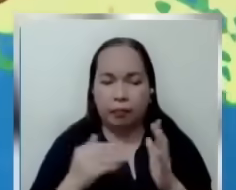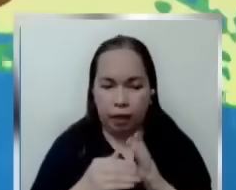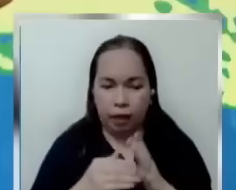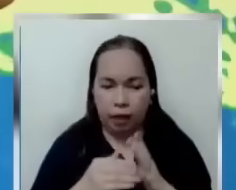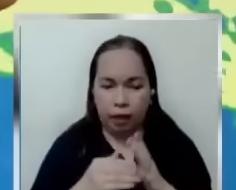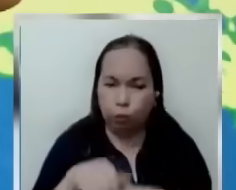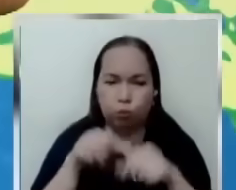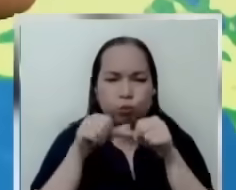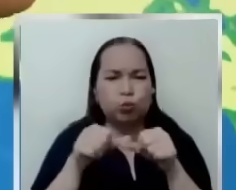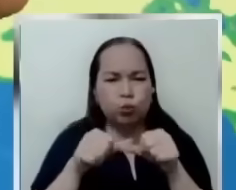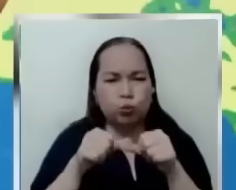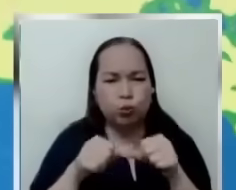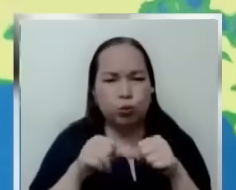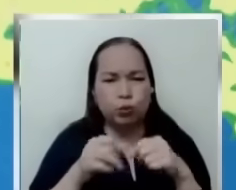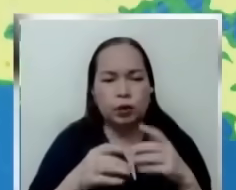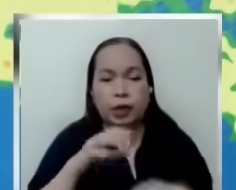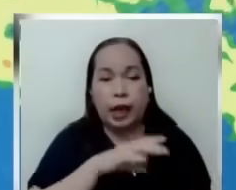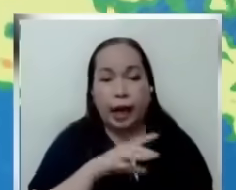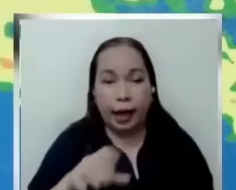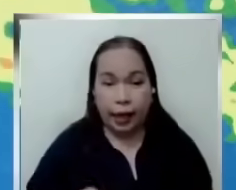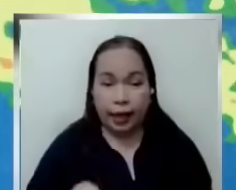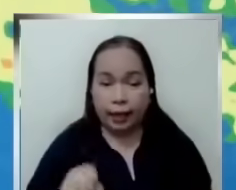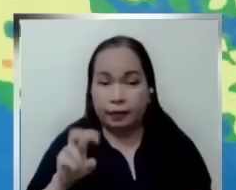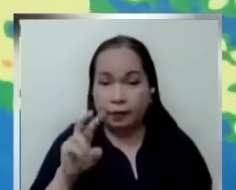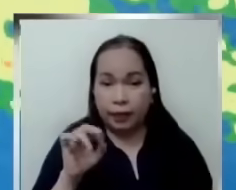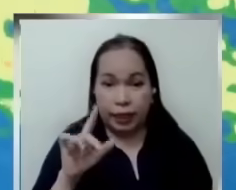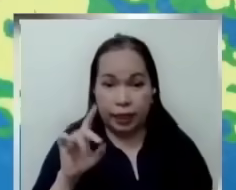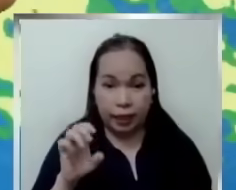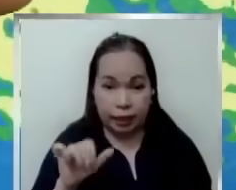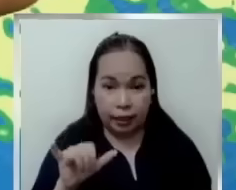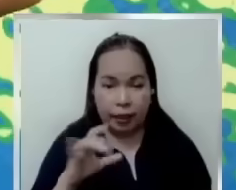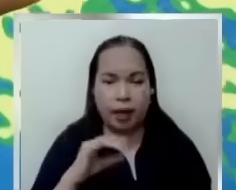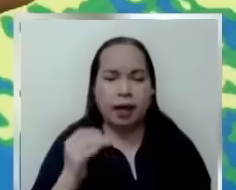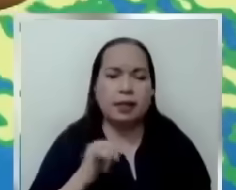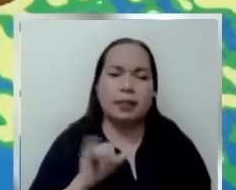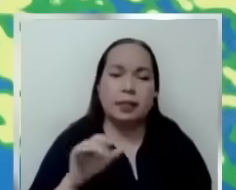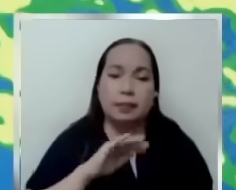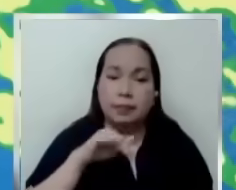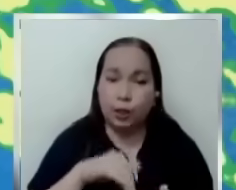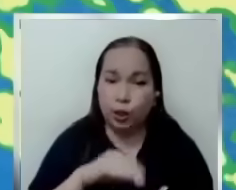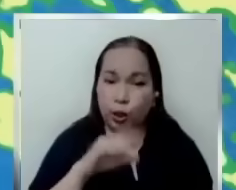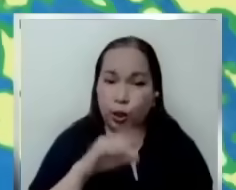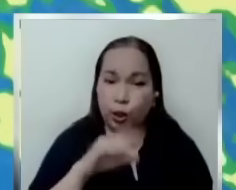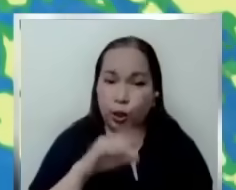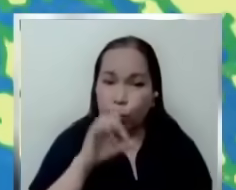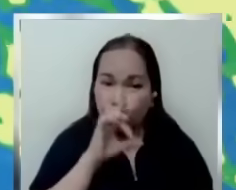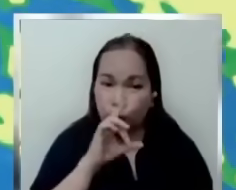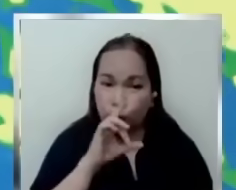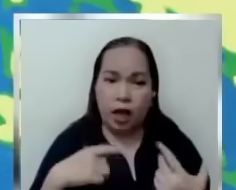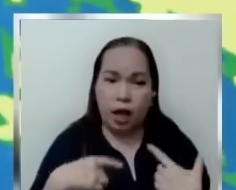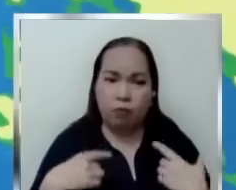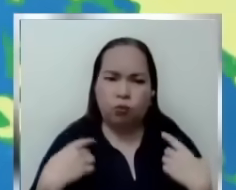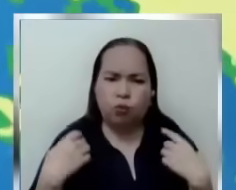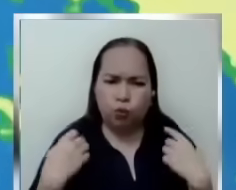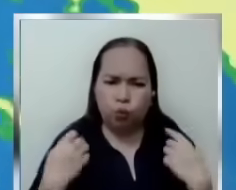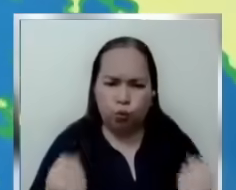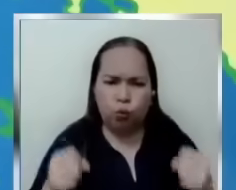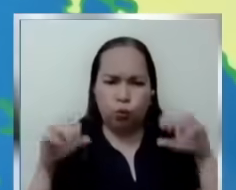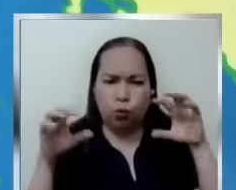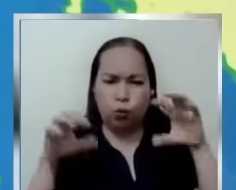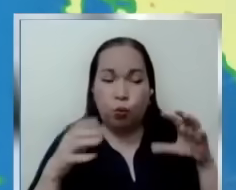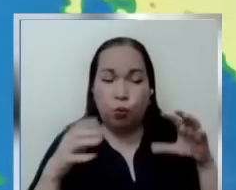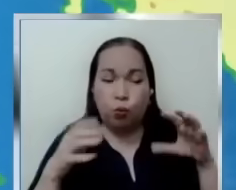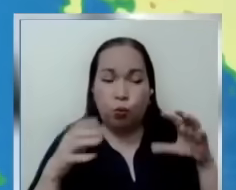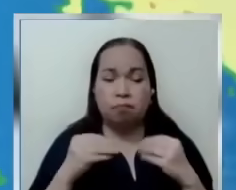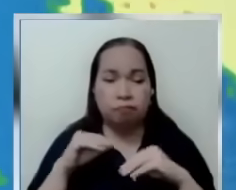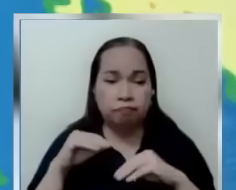rin sa Cagayan Valley at sa ilang bahagi ng Central Luzon. May heavy to intense rains na posibleng magpabaha o magdulot ng landslide, kaya